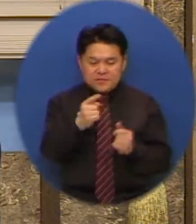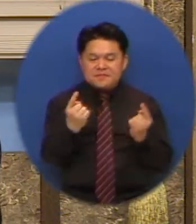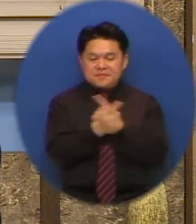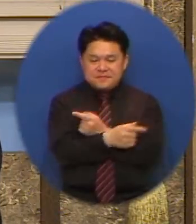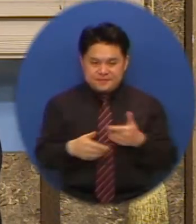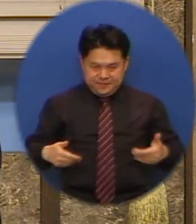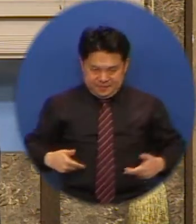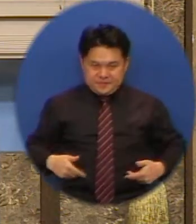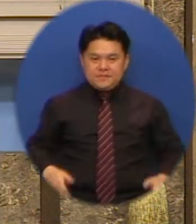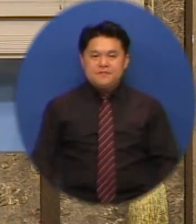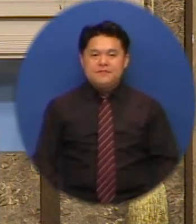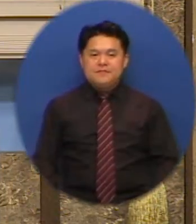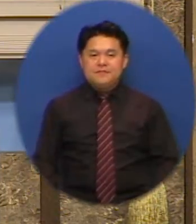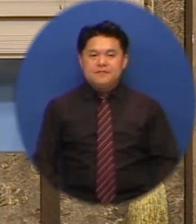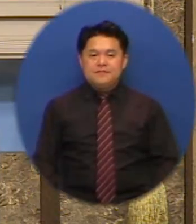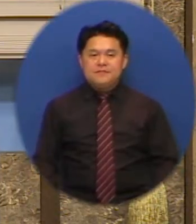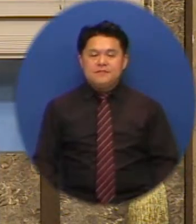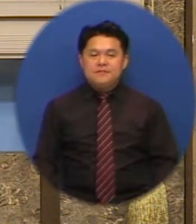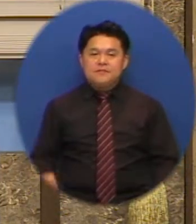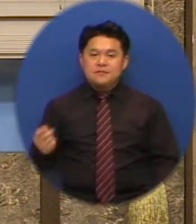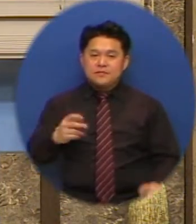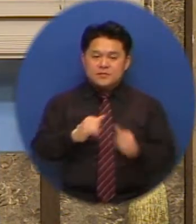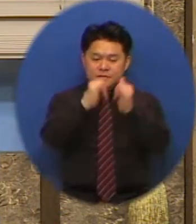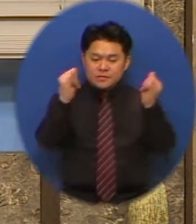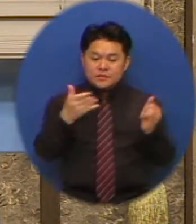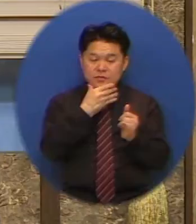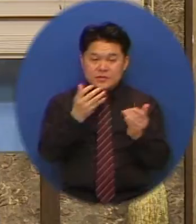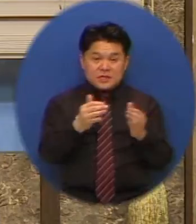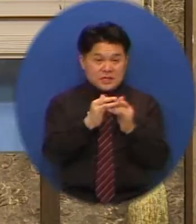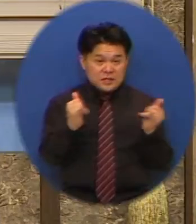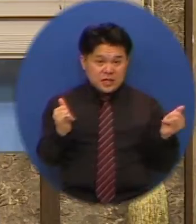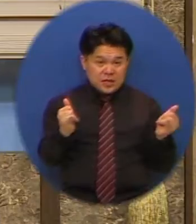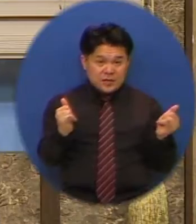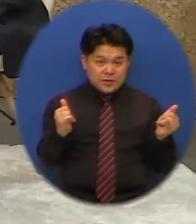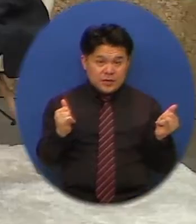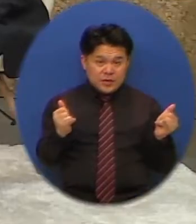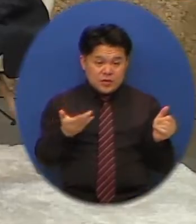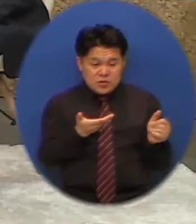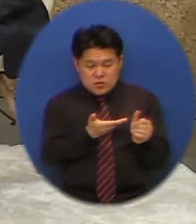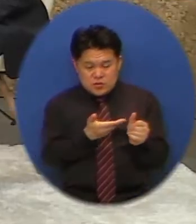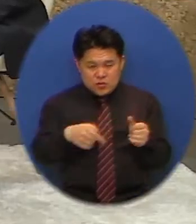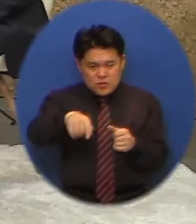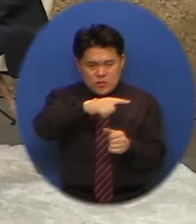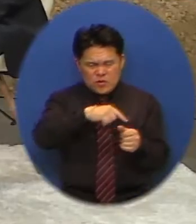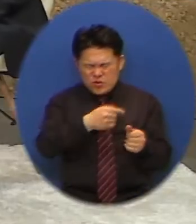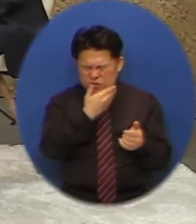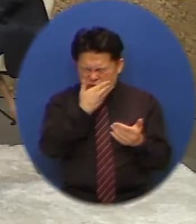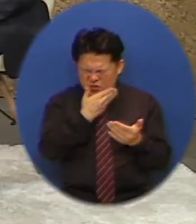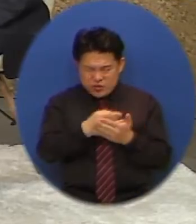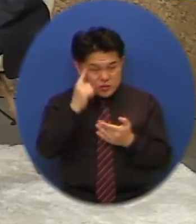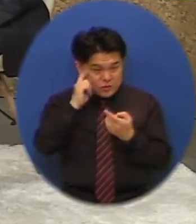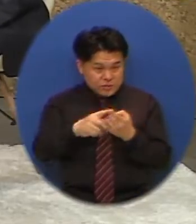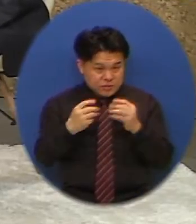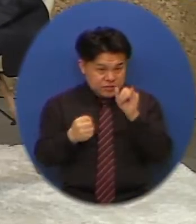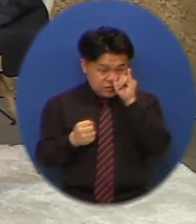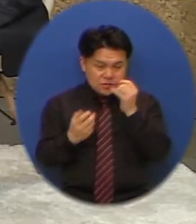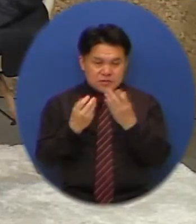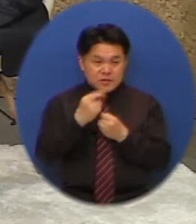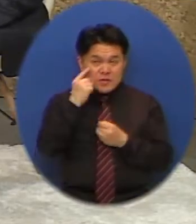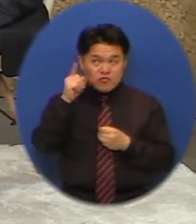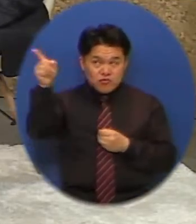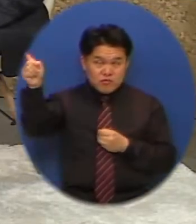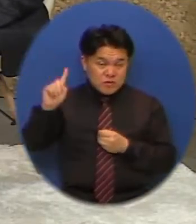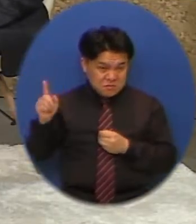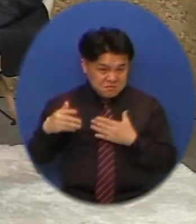그리고 지금 사회복지 이제 초우가 최대 관심사인데 미국 같은 데서는요. 그